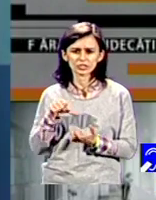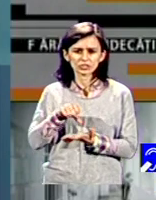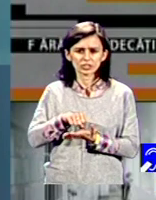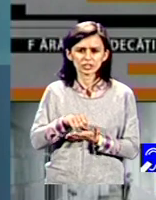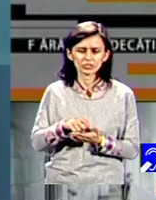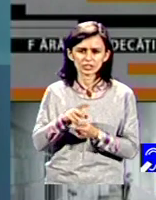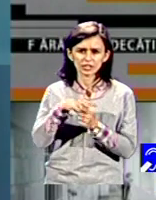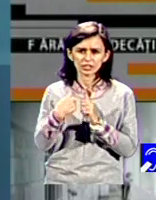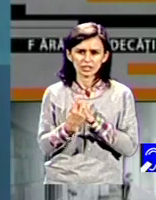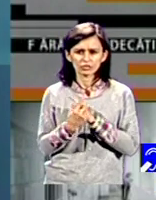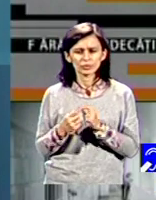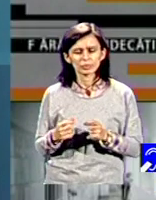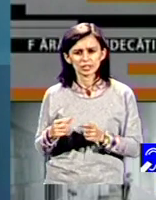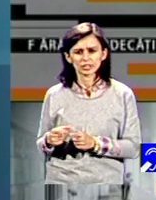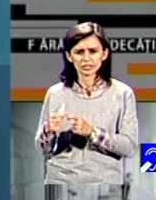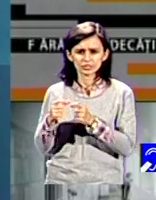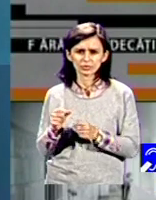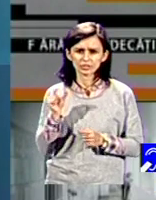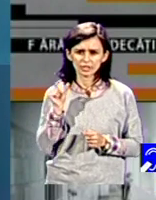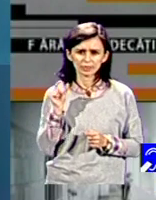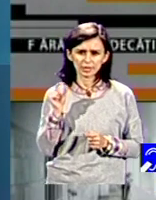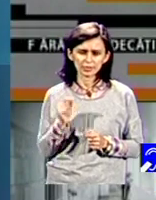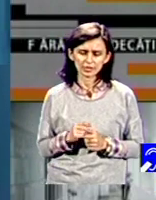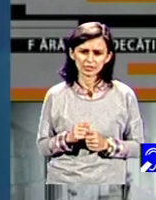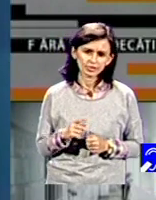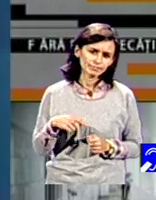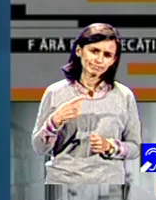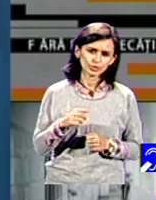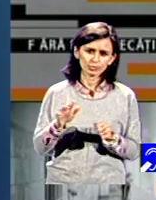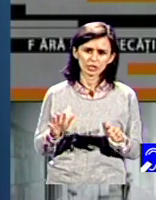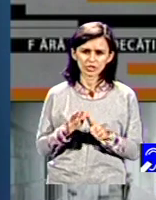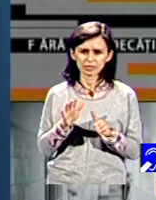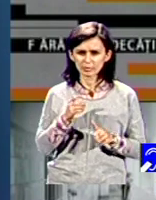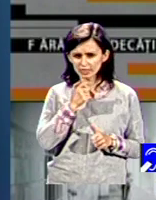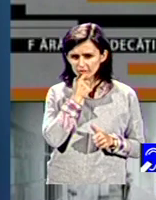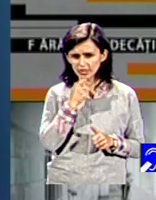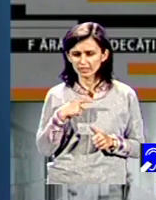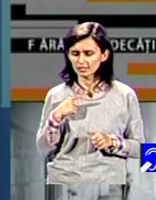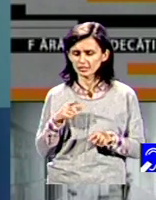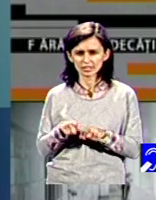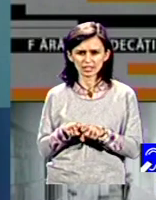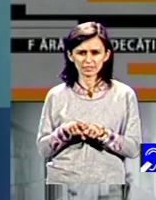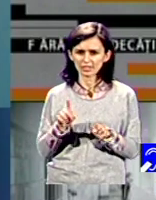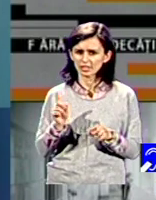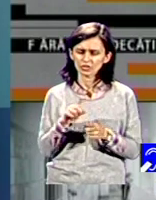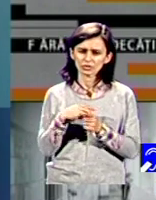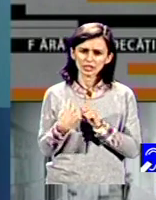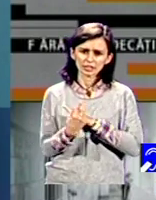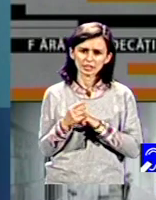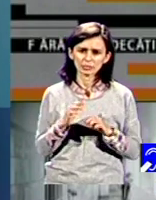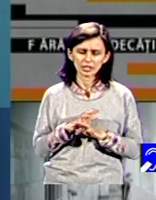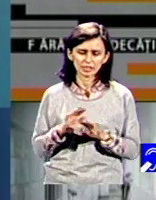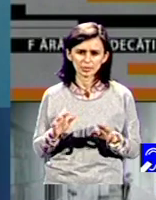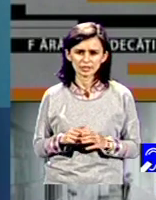mici 16 ani mai târziu sunt acolo sunt bine Sunt zdrobit supraîncărcate nu se schimbă nimic